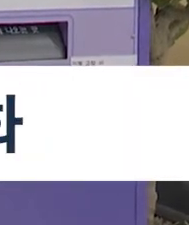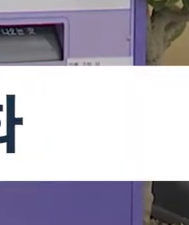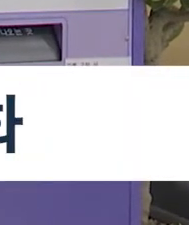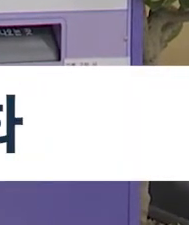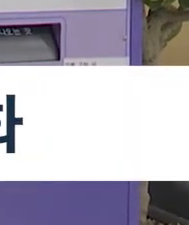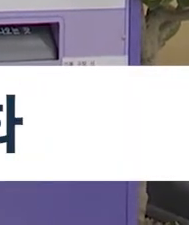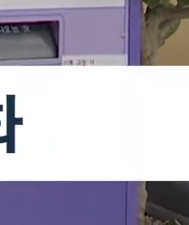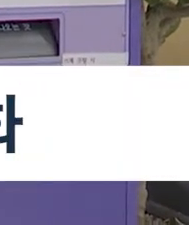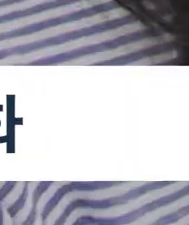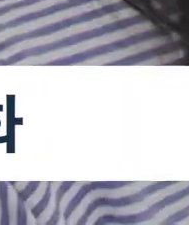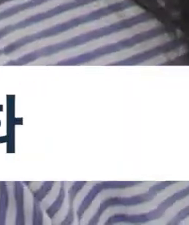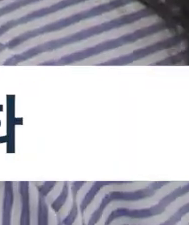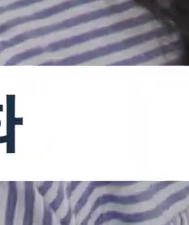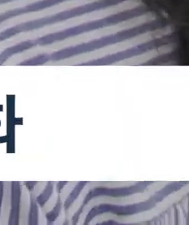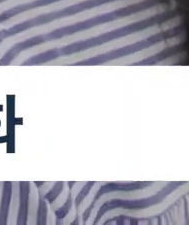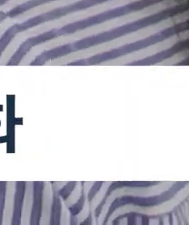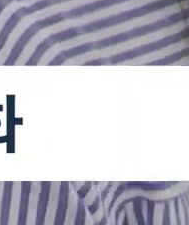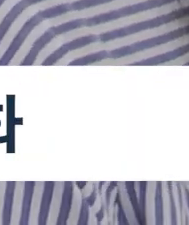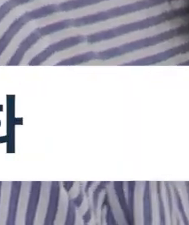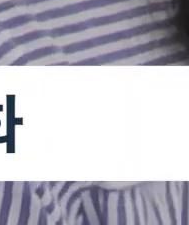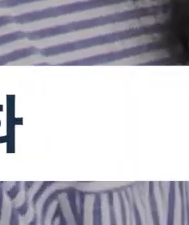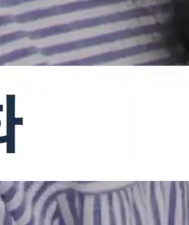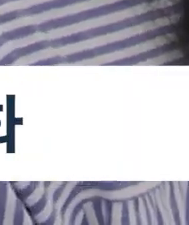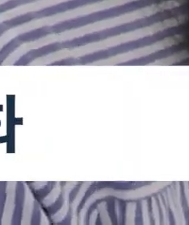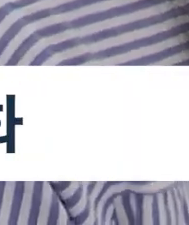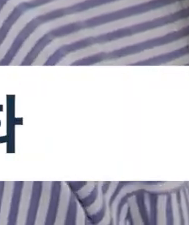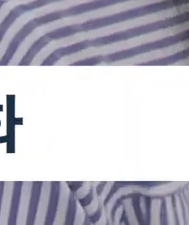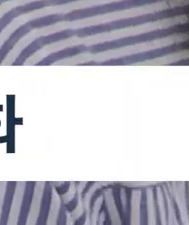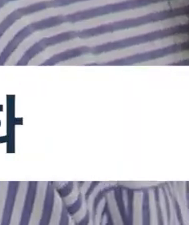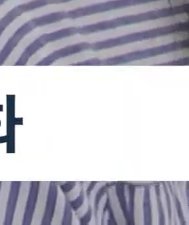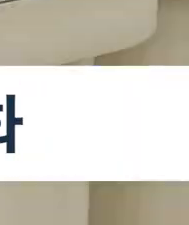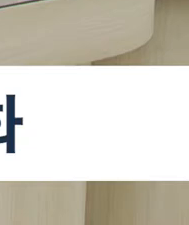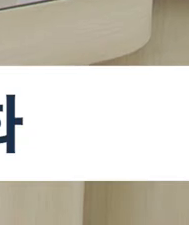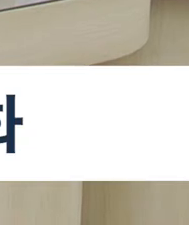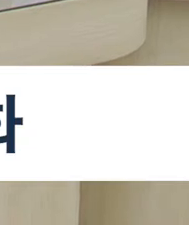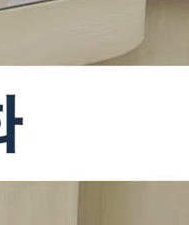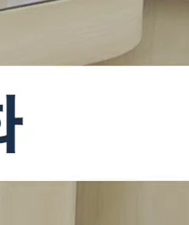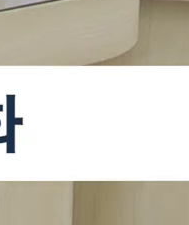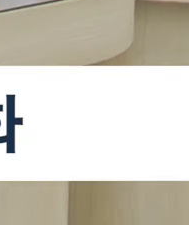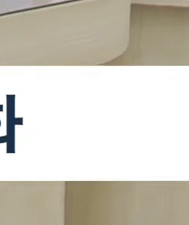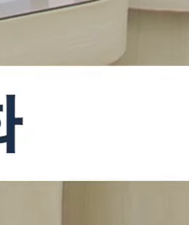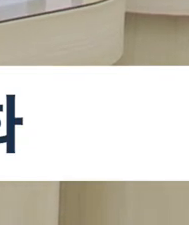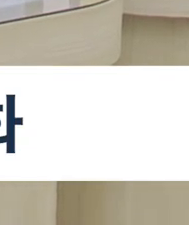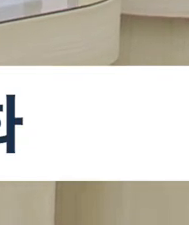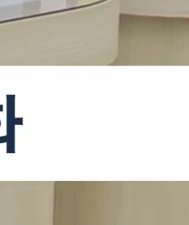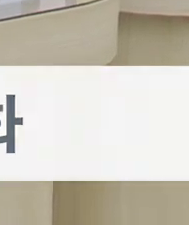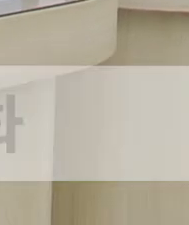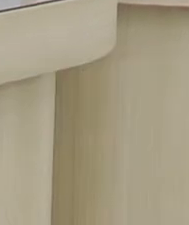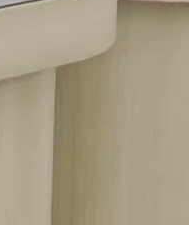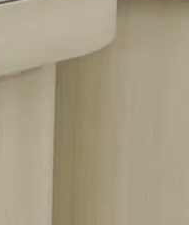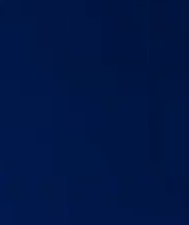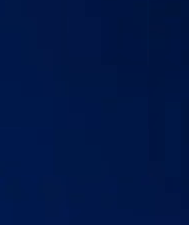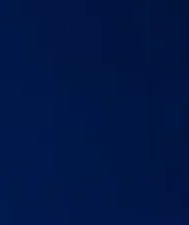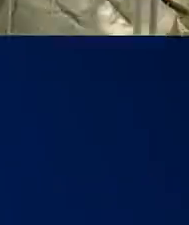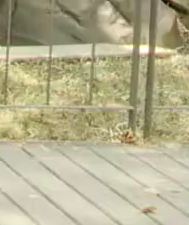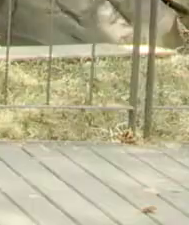강서구가 구청을 찾는 민원인들이 코로나19 감염 걱정 없이 안전하게 업무를 볼 수 있도록 생활 방역을 강화합니다.